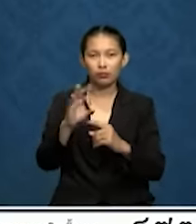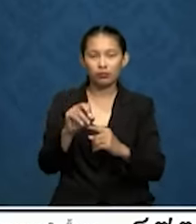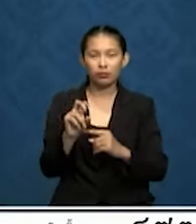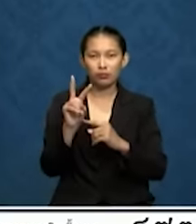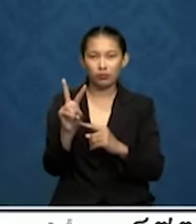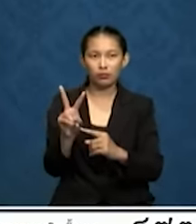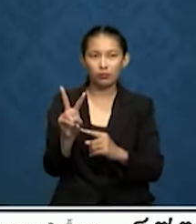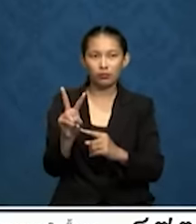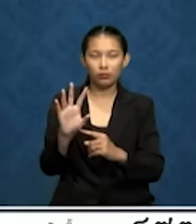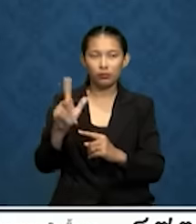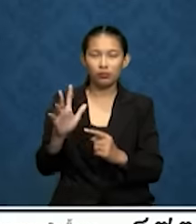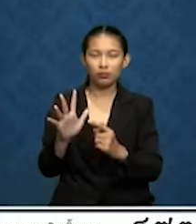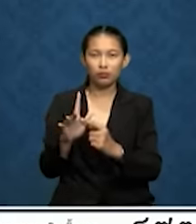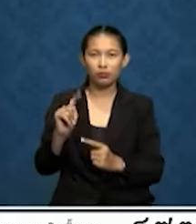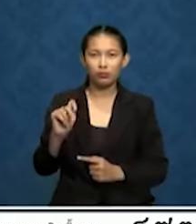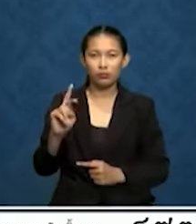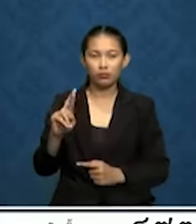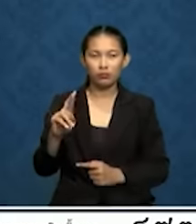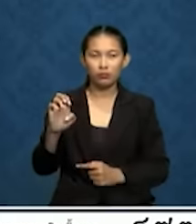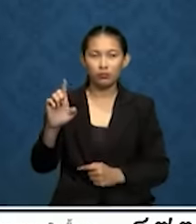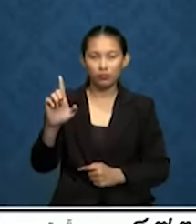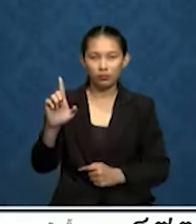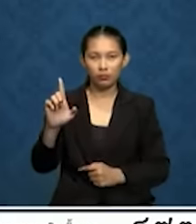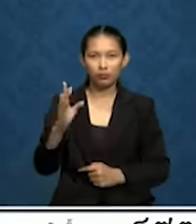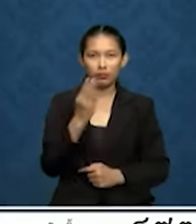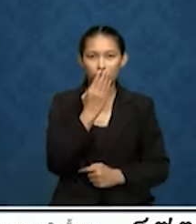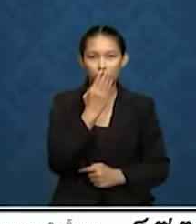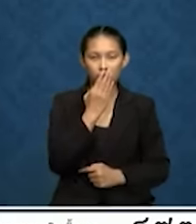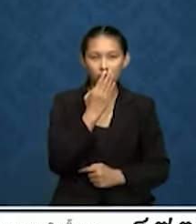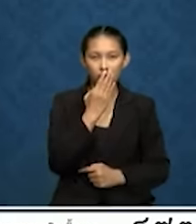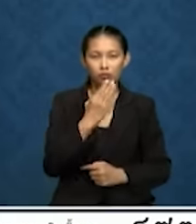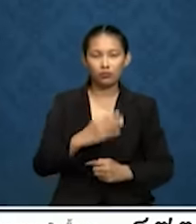92นายชาตรีล่าพรม งดออกเสียงครับ